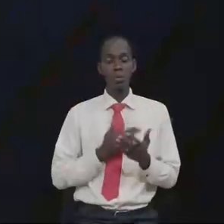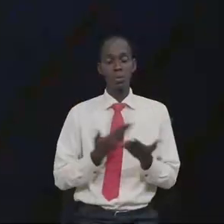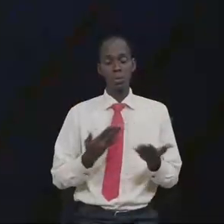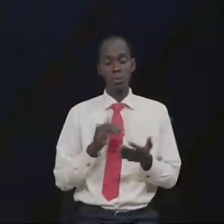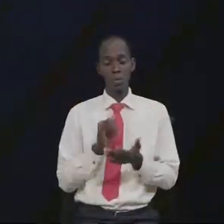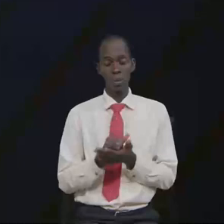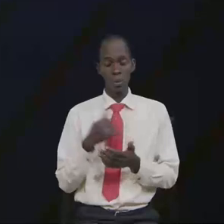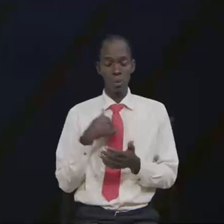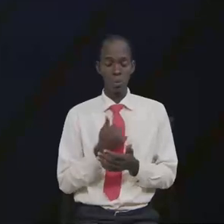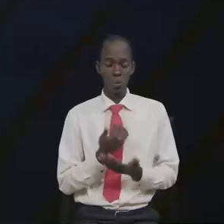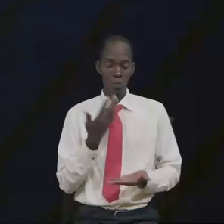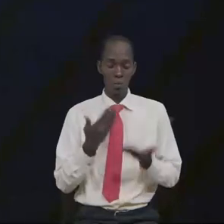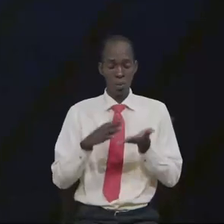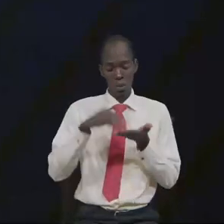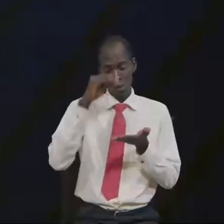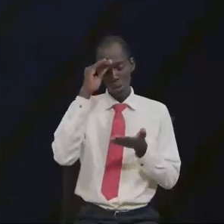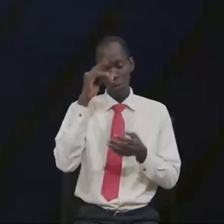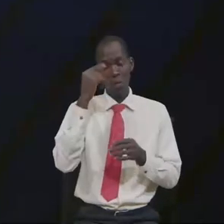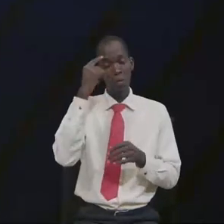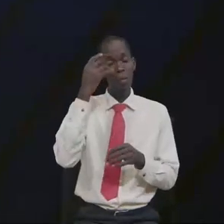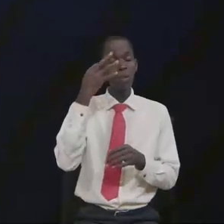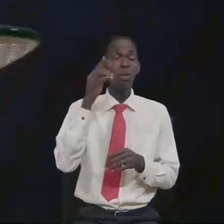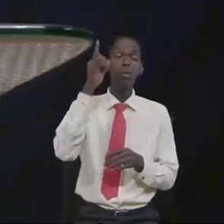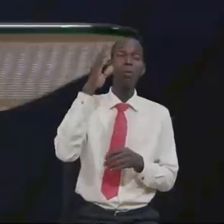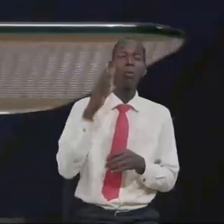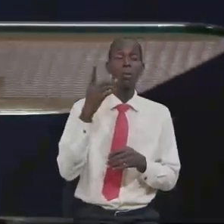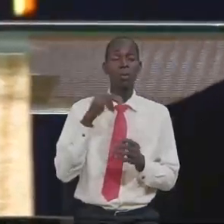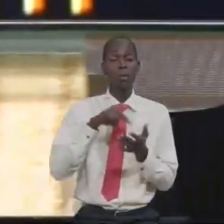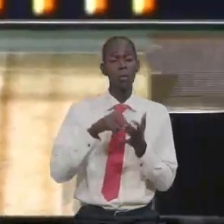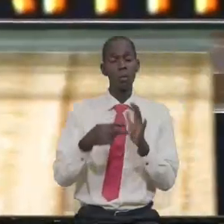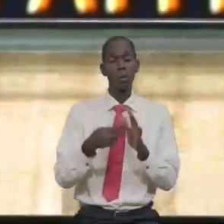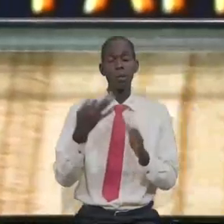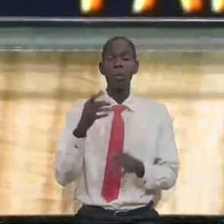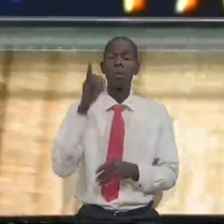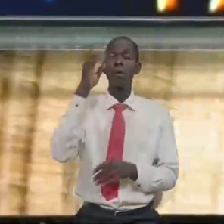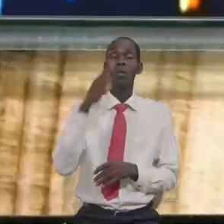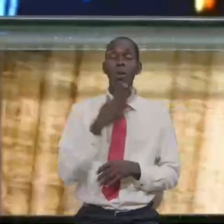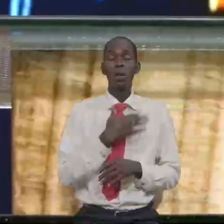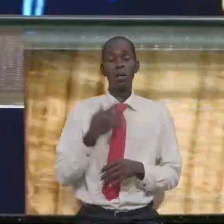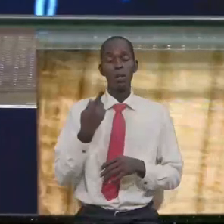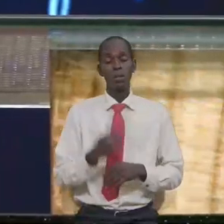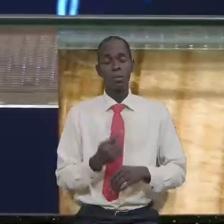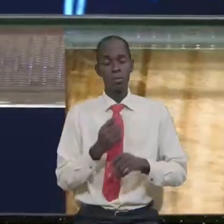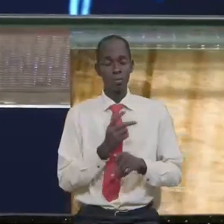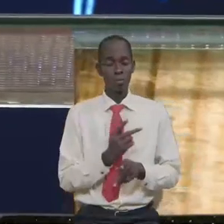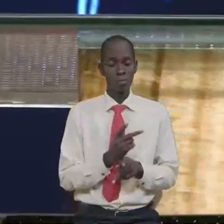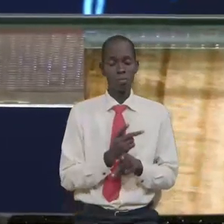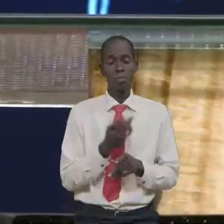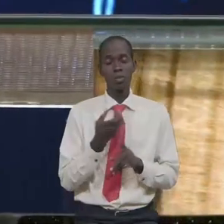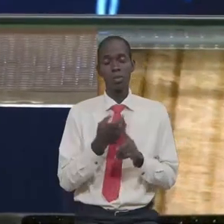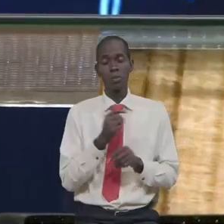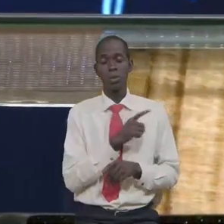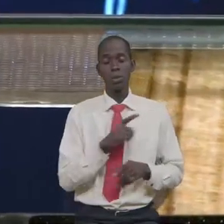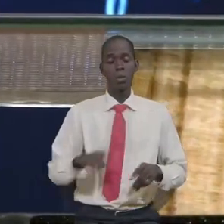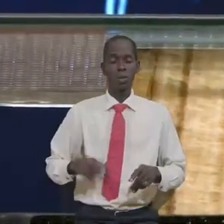d'apprendre la pensée de Dieu, l'objectif de Dieu, la préservation du Seigneur. Nous demandons